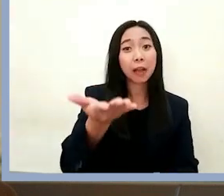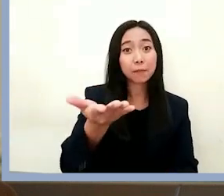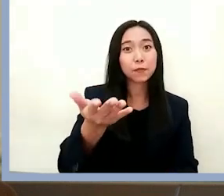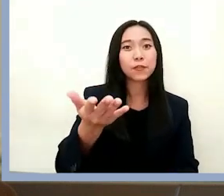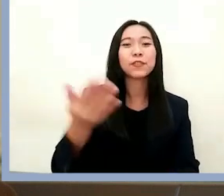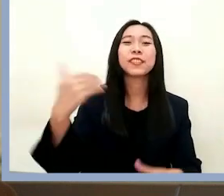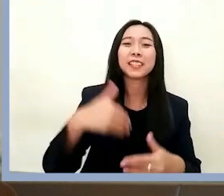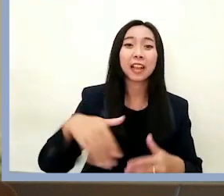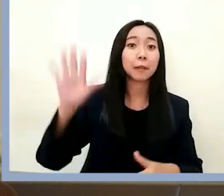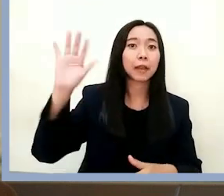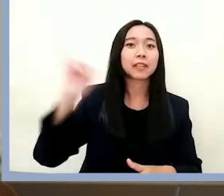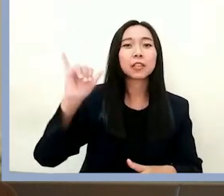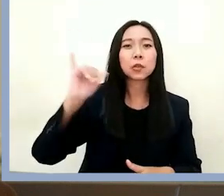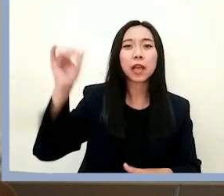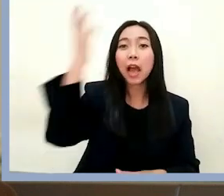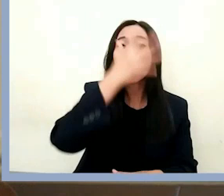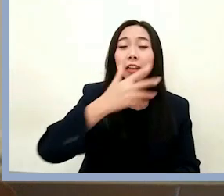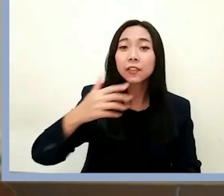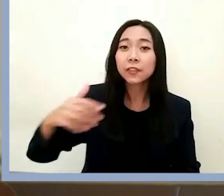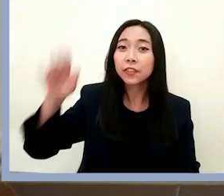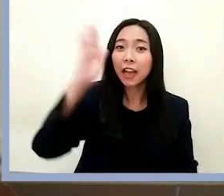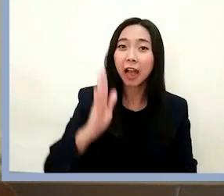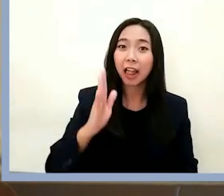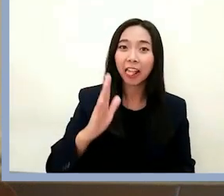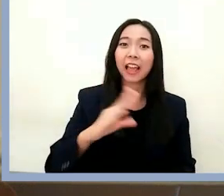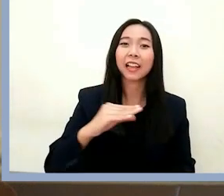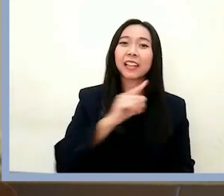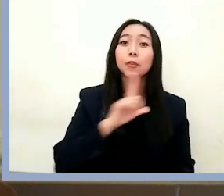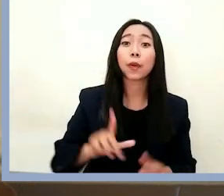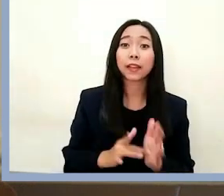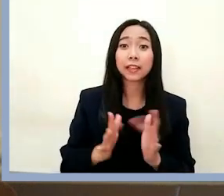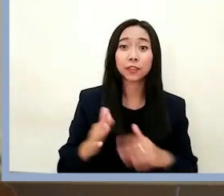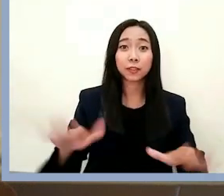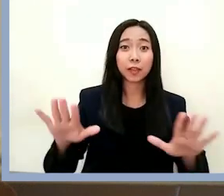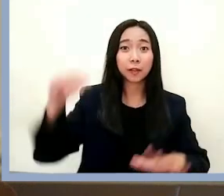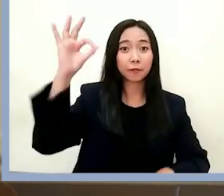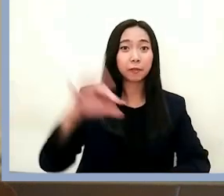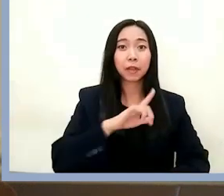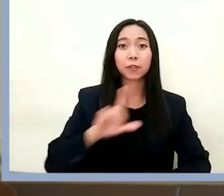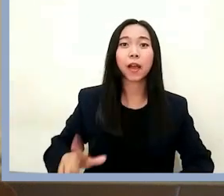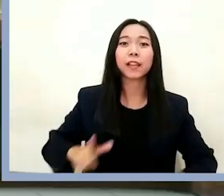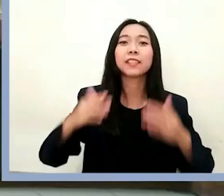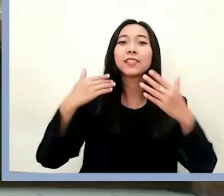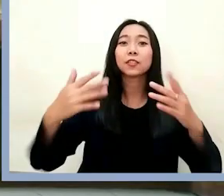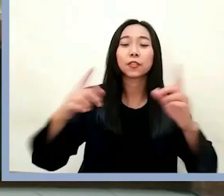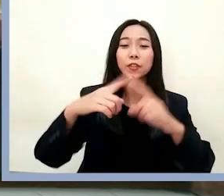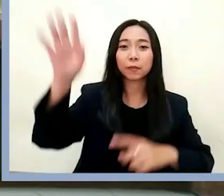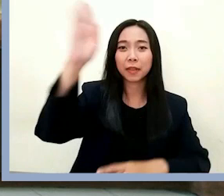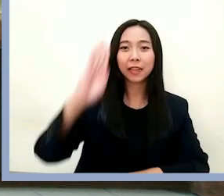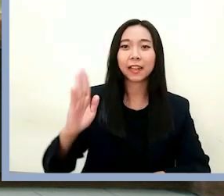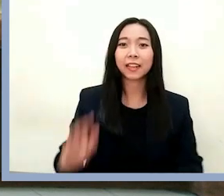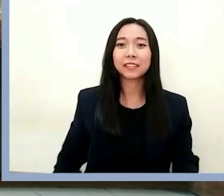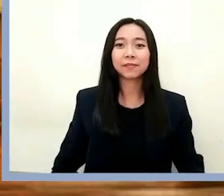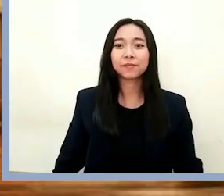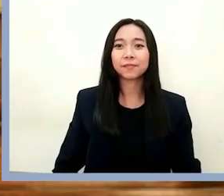menurut kasih karunia Allah kita dan Tuhan Yesus Kristus demikianlah Sabda Tuhan syukur